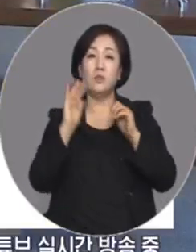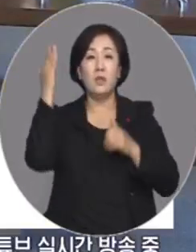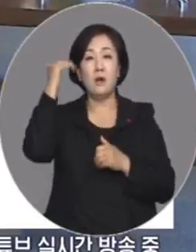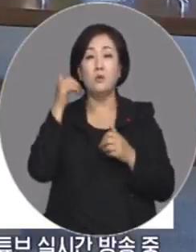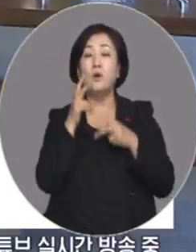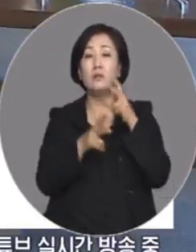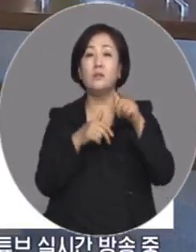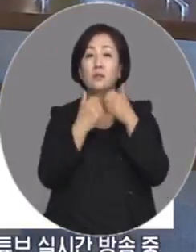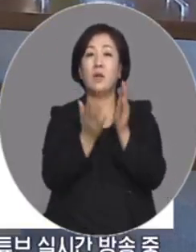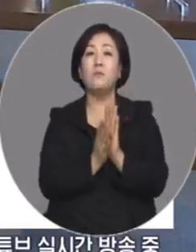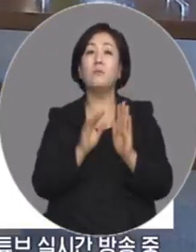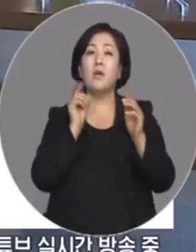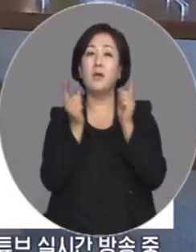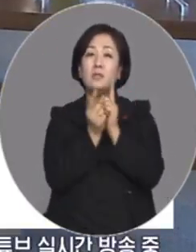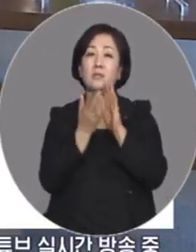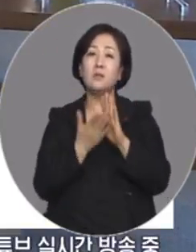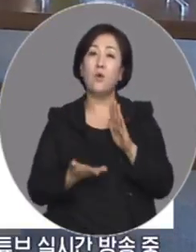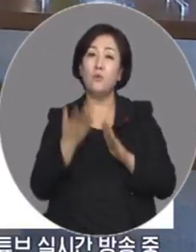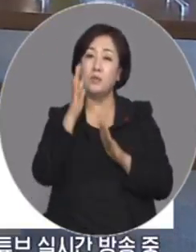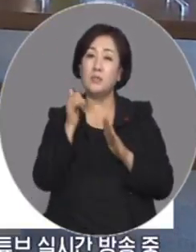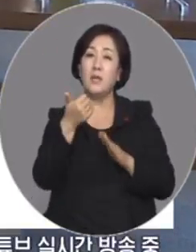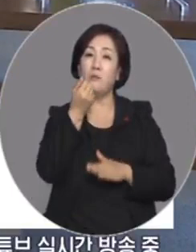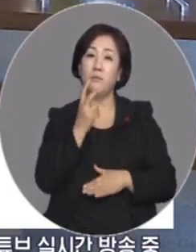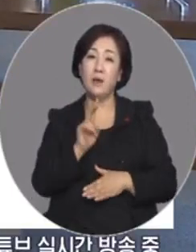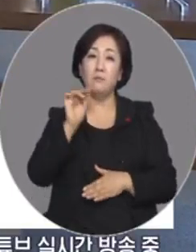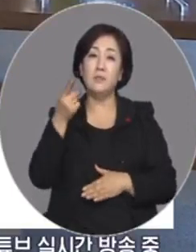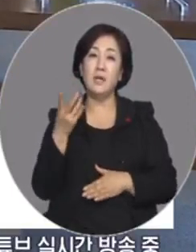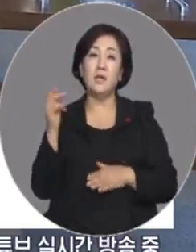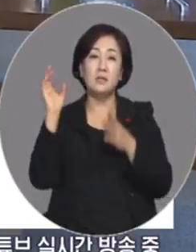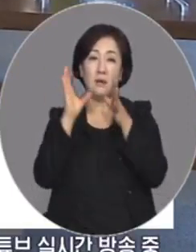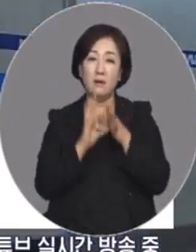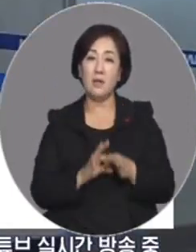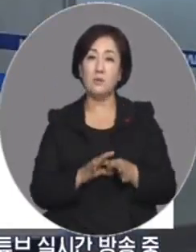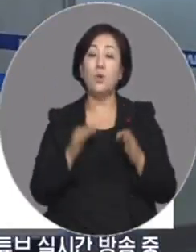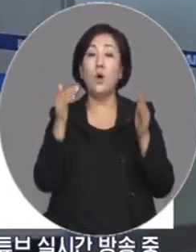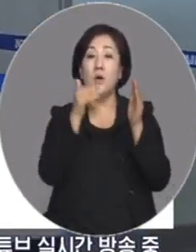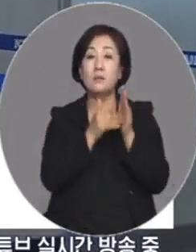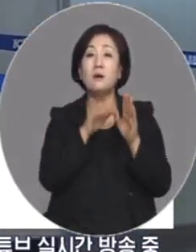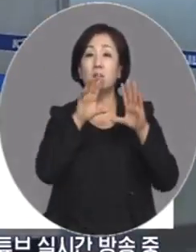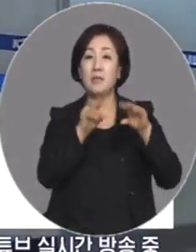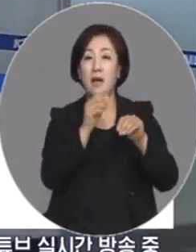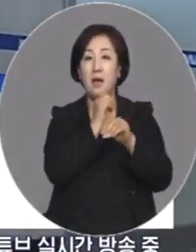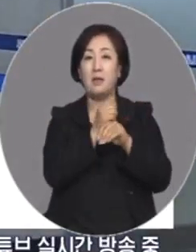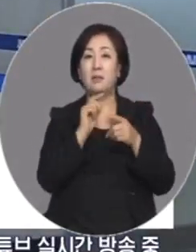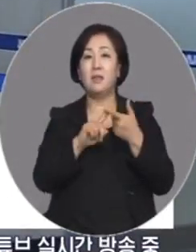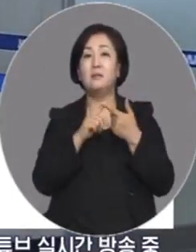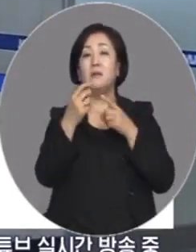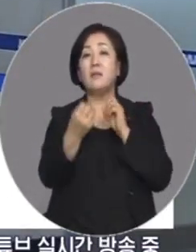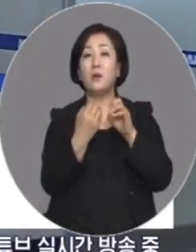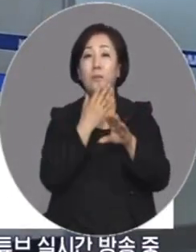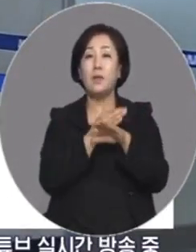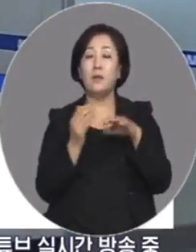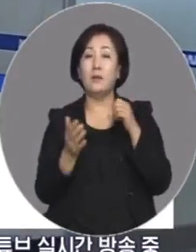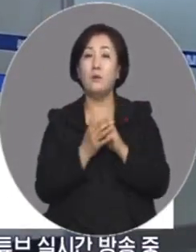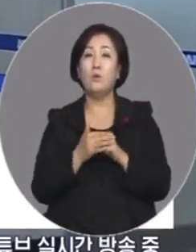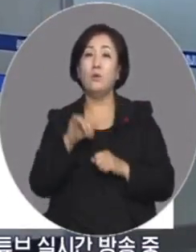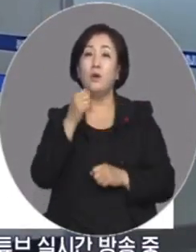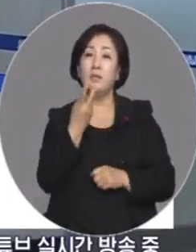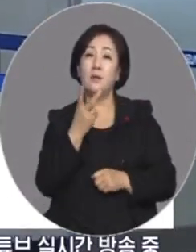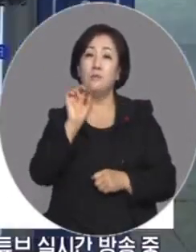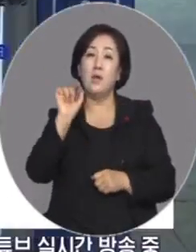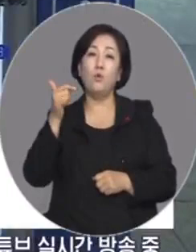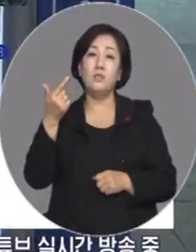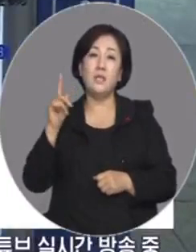한국철도공사 고위 관계자에게 남창역에 계속 정차하겠다는 답변을 받았다고 밝혔습니다. 남창역은